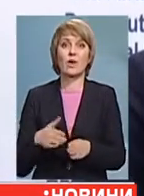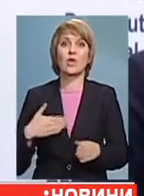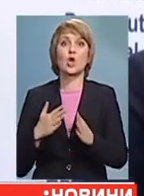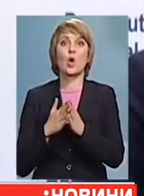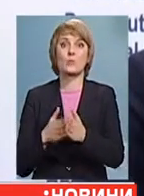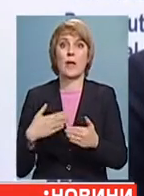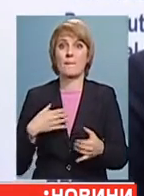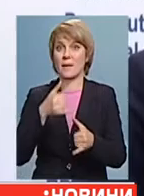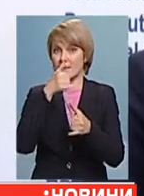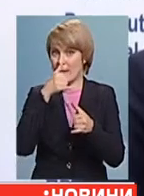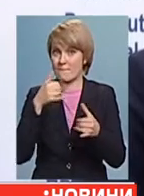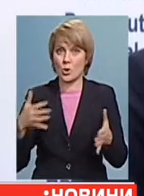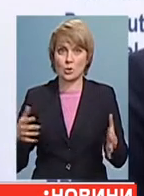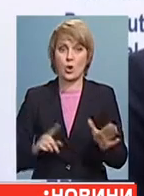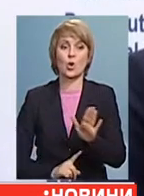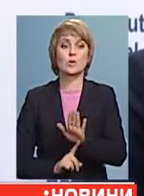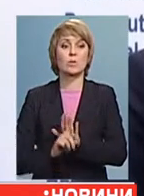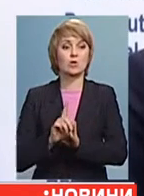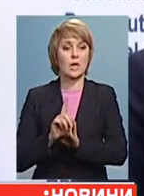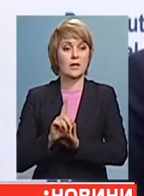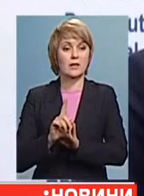клопотання, і ми не можемо розпочати